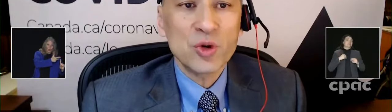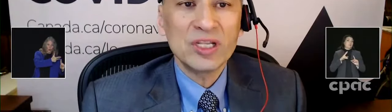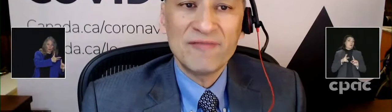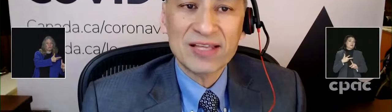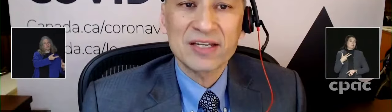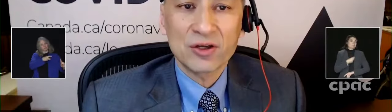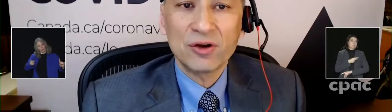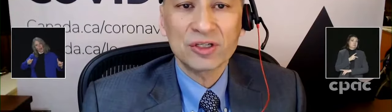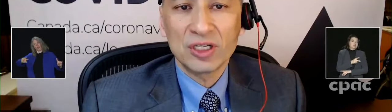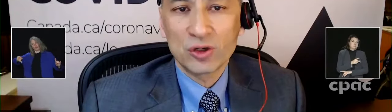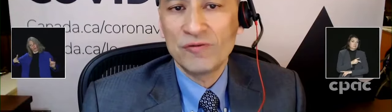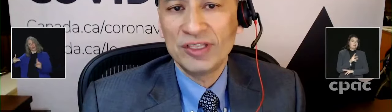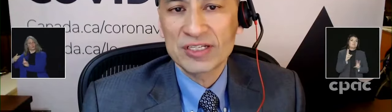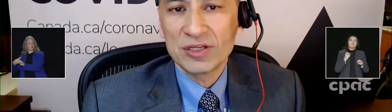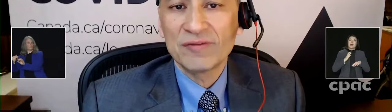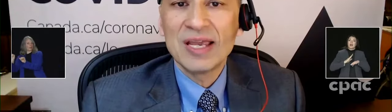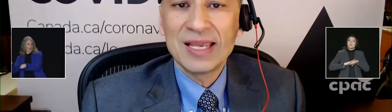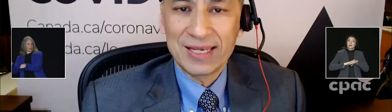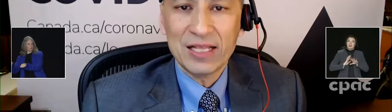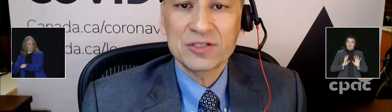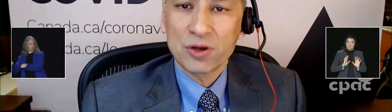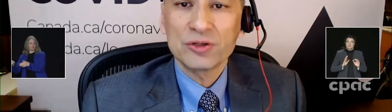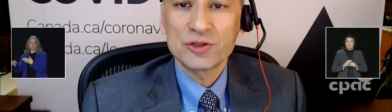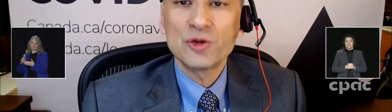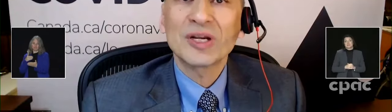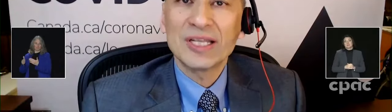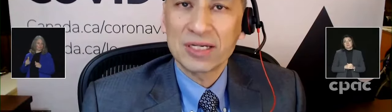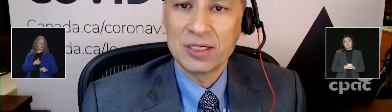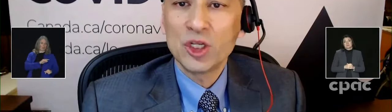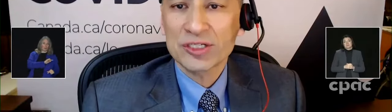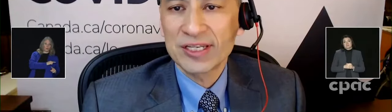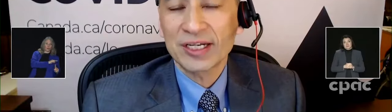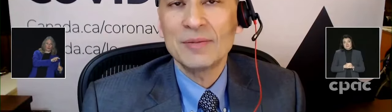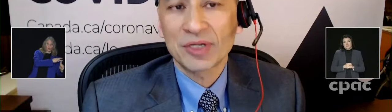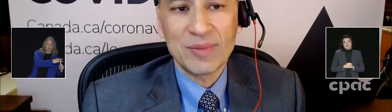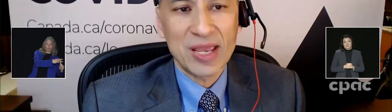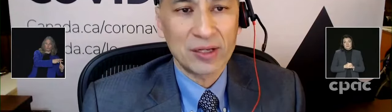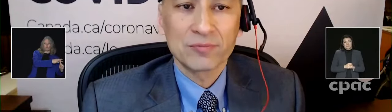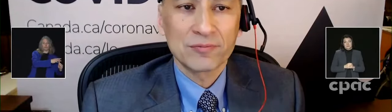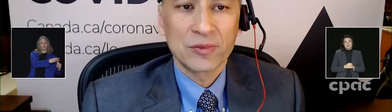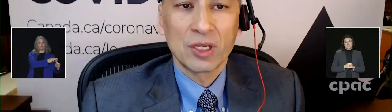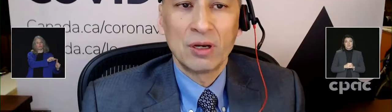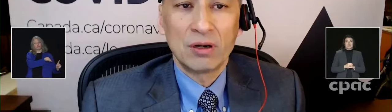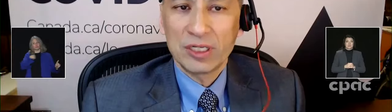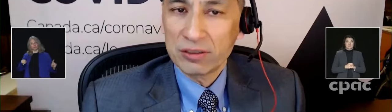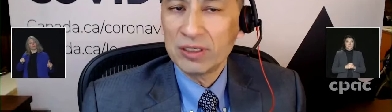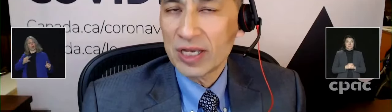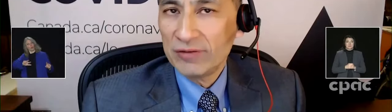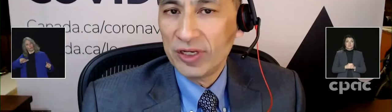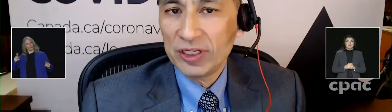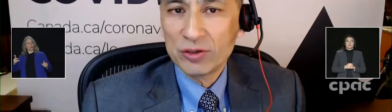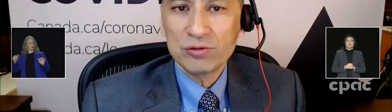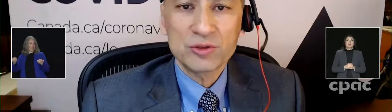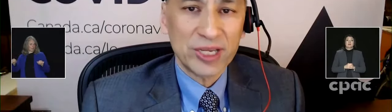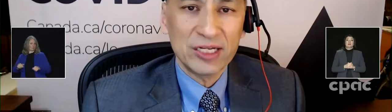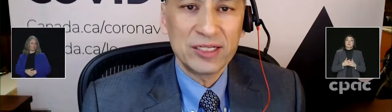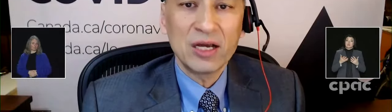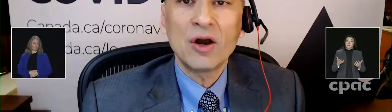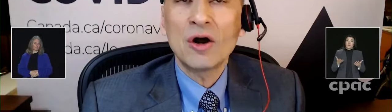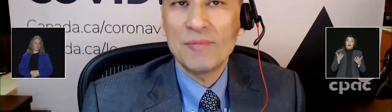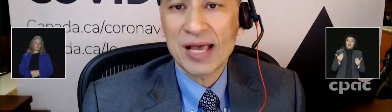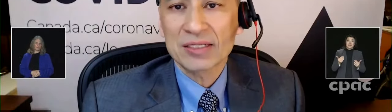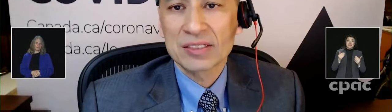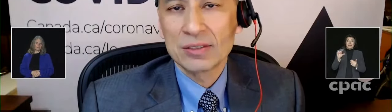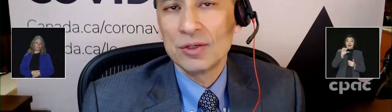quel que soit le vaccin contre la COVID-19 qu'elles ont reçu pour leur série primaire. On attend l'arrivée des doses au